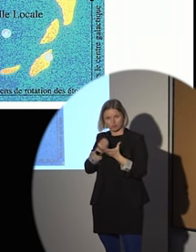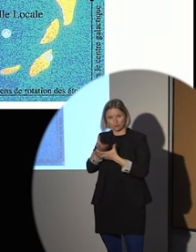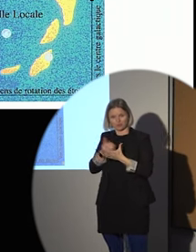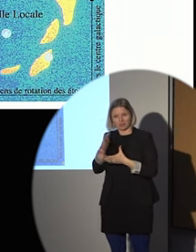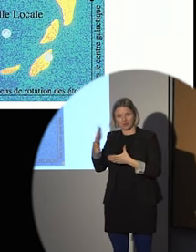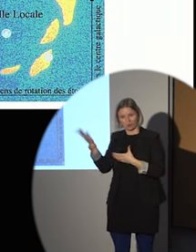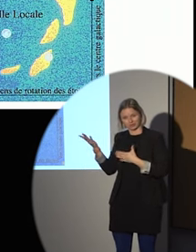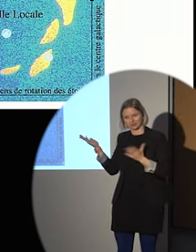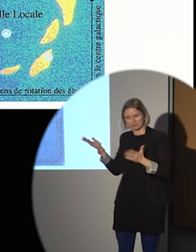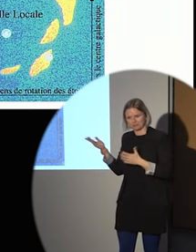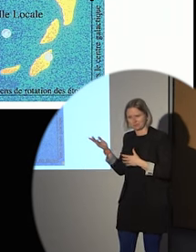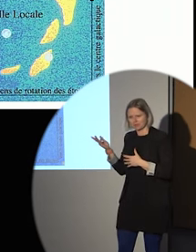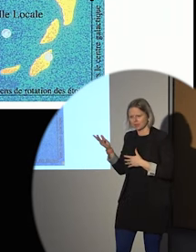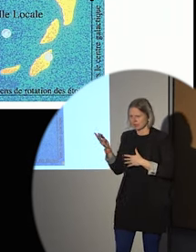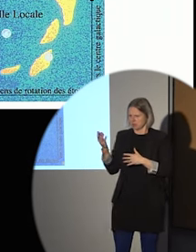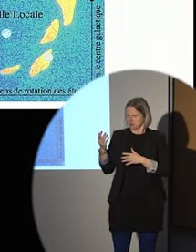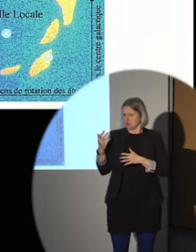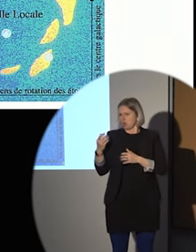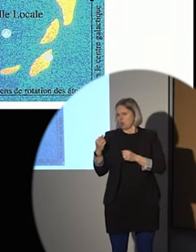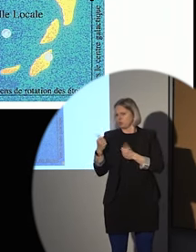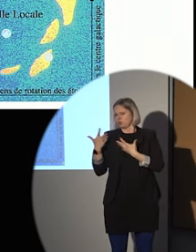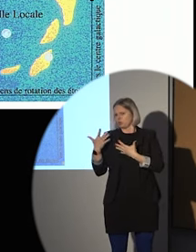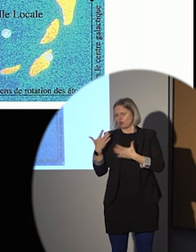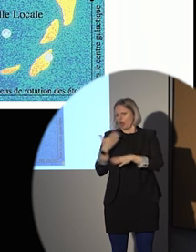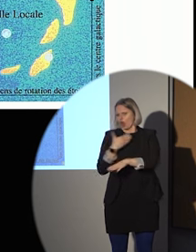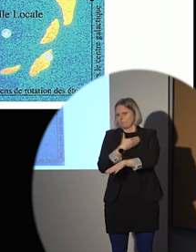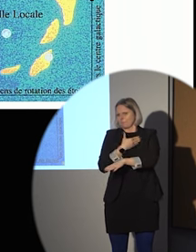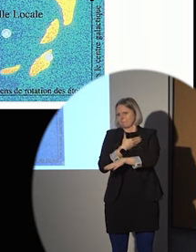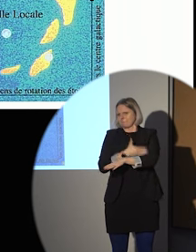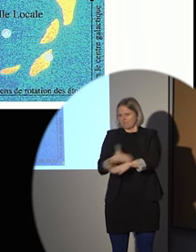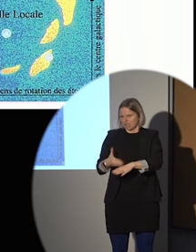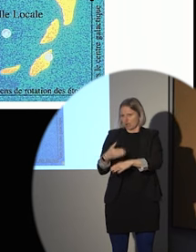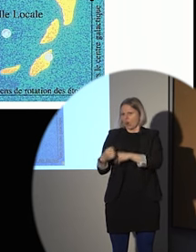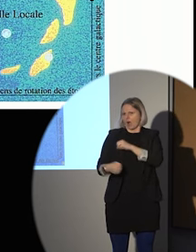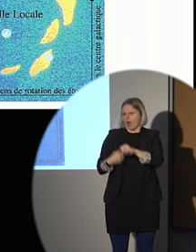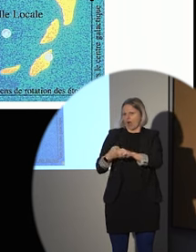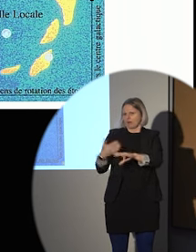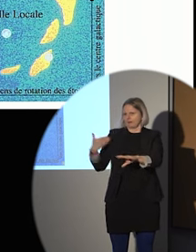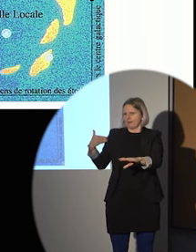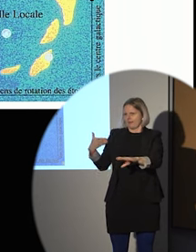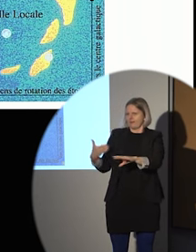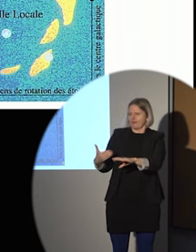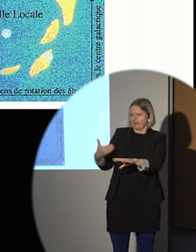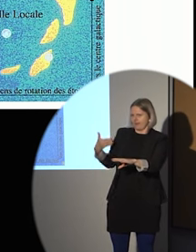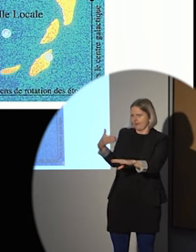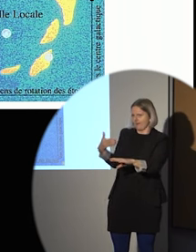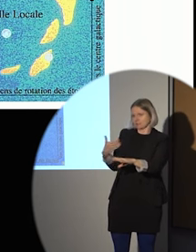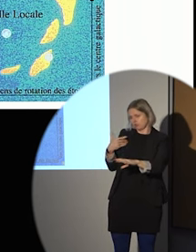y a quelques millions d'années, c'est-à-dire à peu près à l'époque de l'apparition des